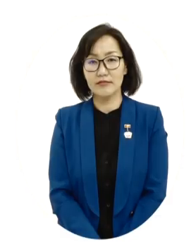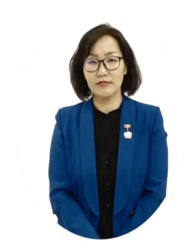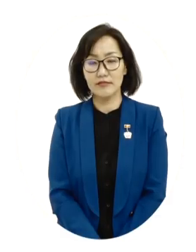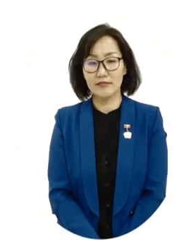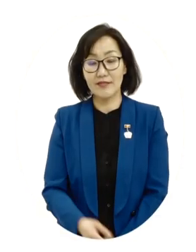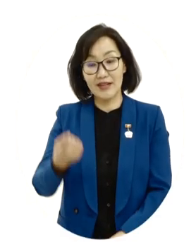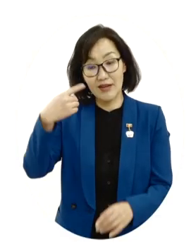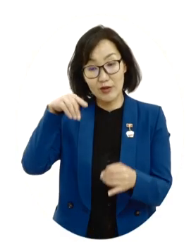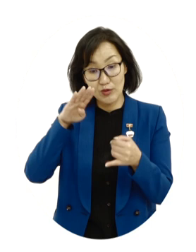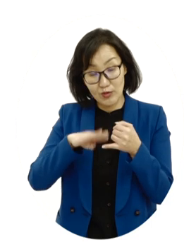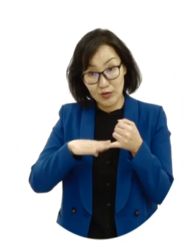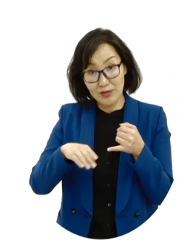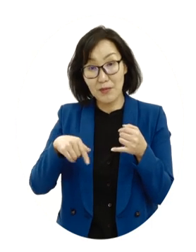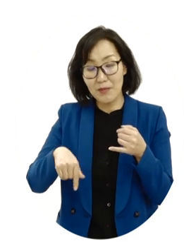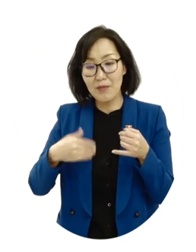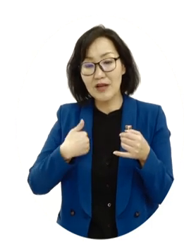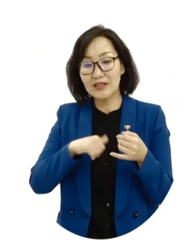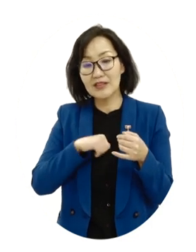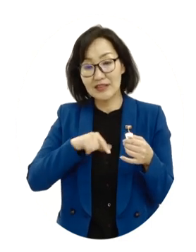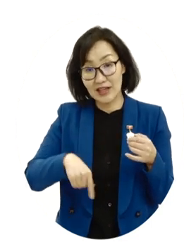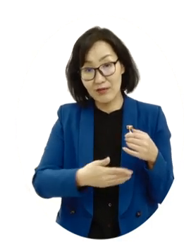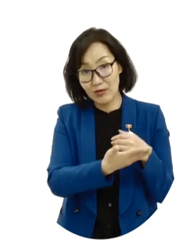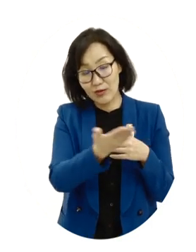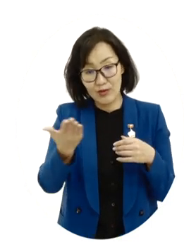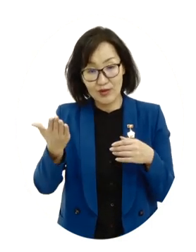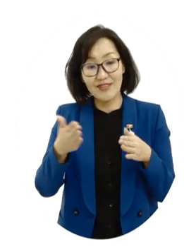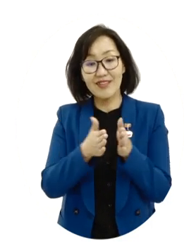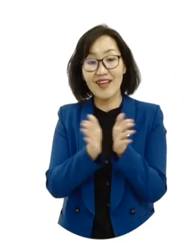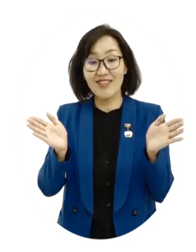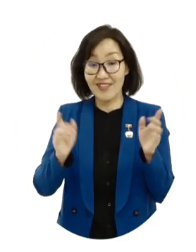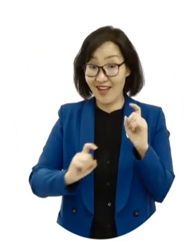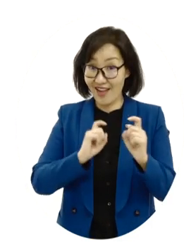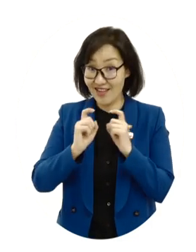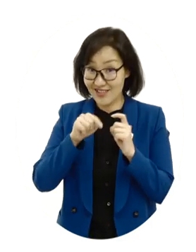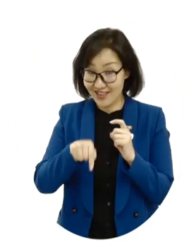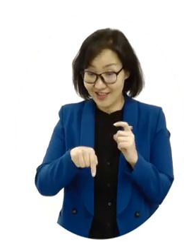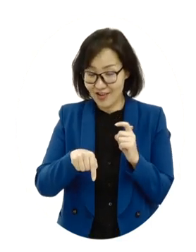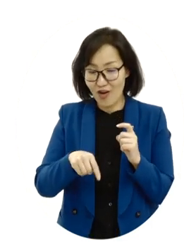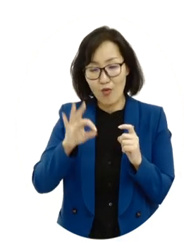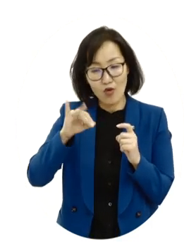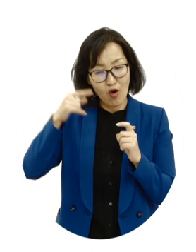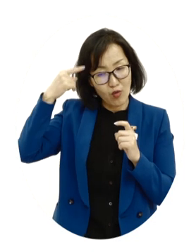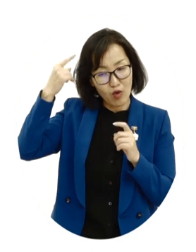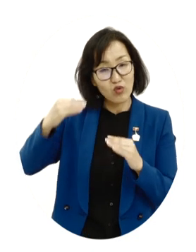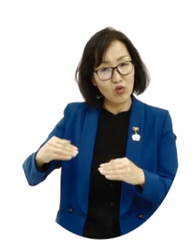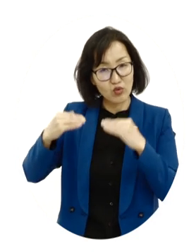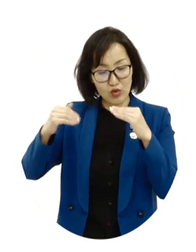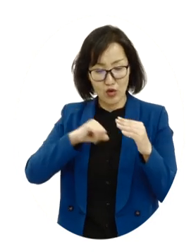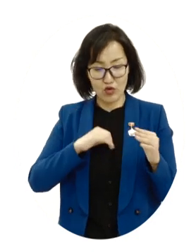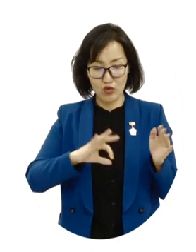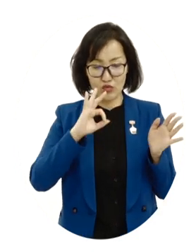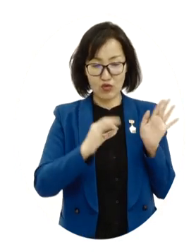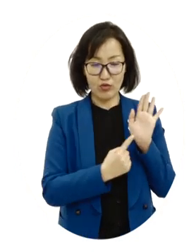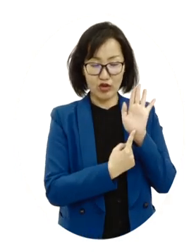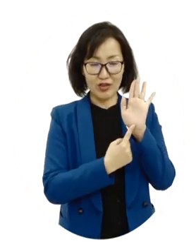За ингээд хамгийн сүүлд нь багш нь та бүхэнд нээлттэй харилцаа бол хүний оюун ухааныг хөгжүүлж байдаг. Өөрийгөө зөвөр